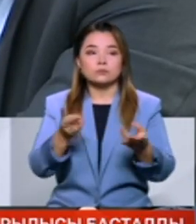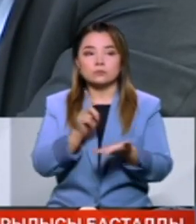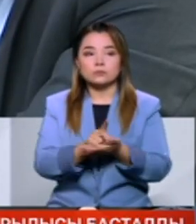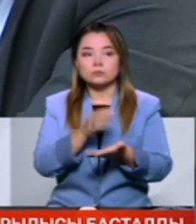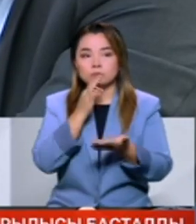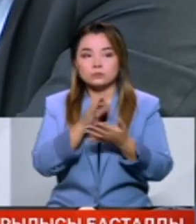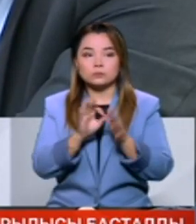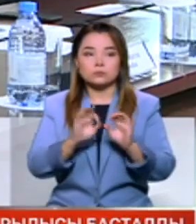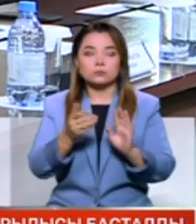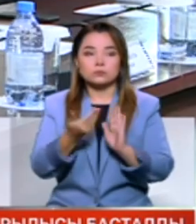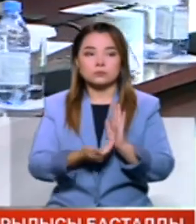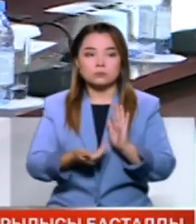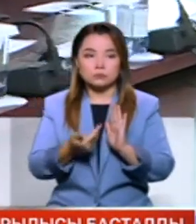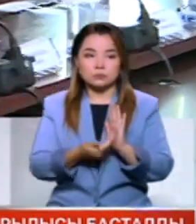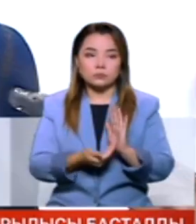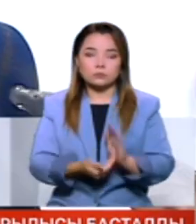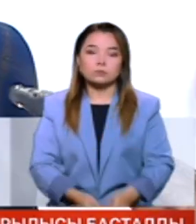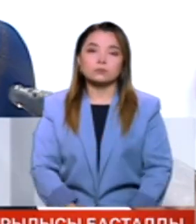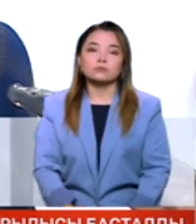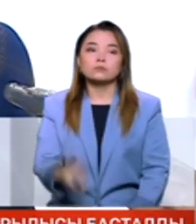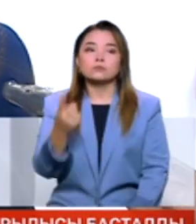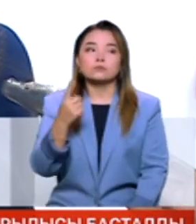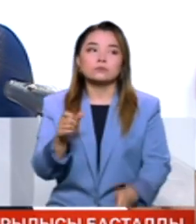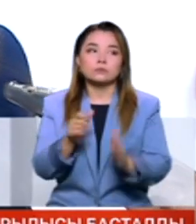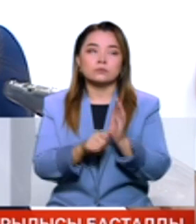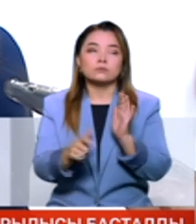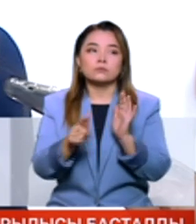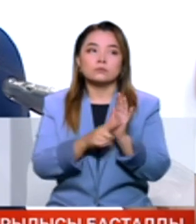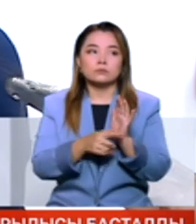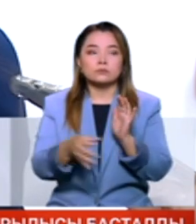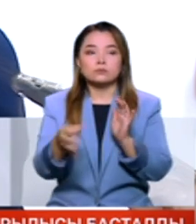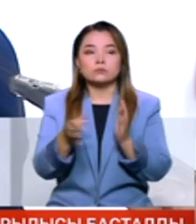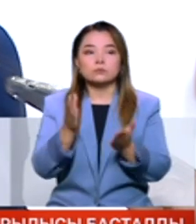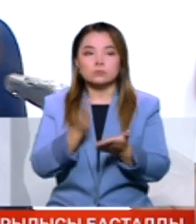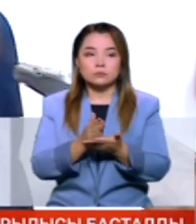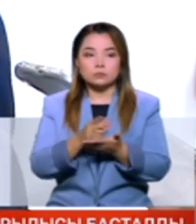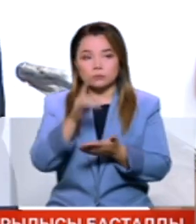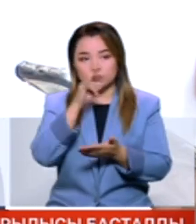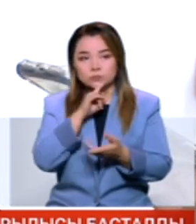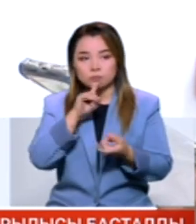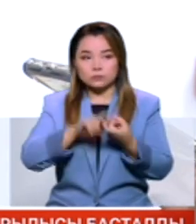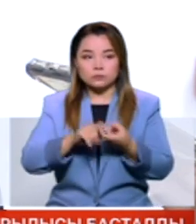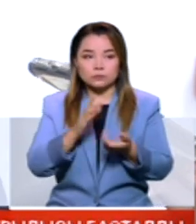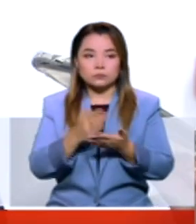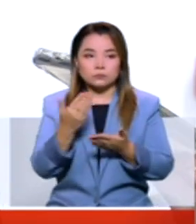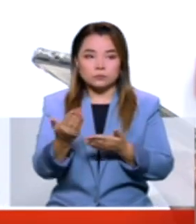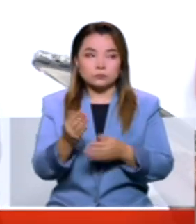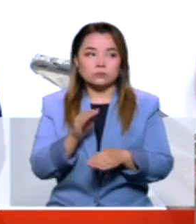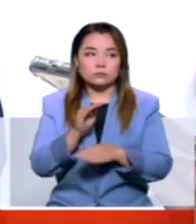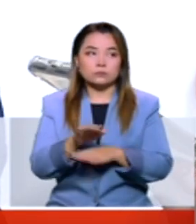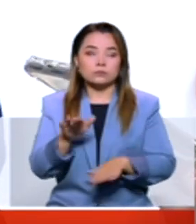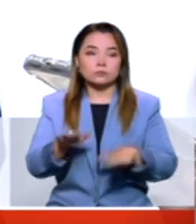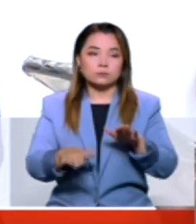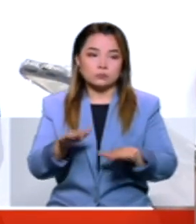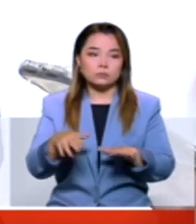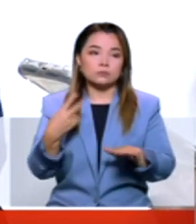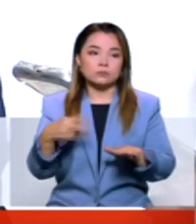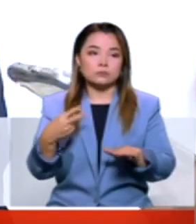сарапшылар. Бізде енді 167 аудан бар ғой, өздеріңіз біз Қазақстан бойынша. Солардың үлес салмағы 20%